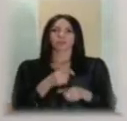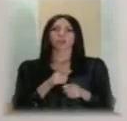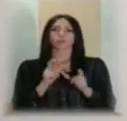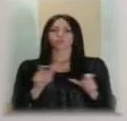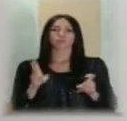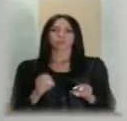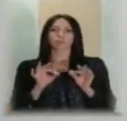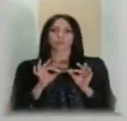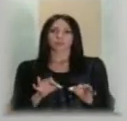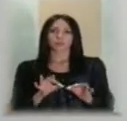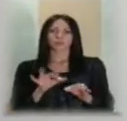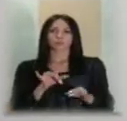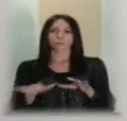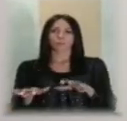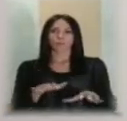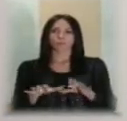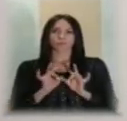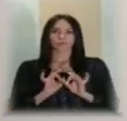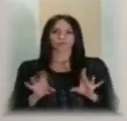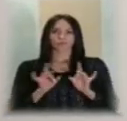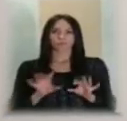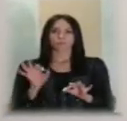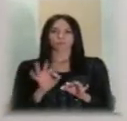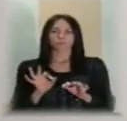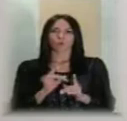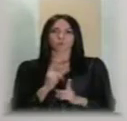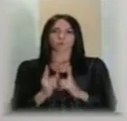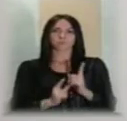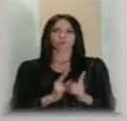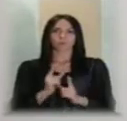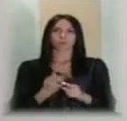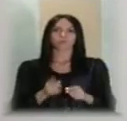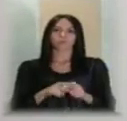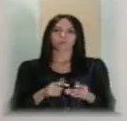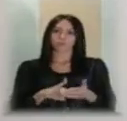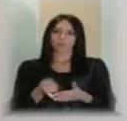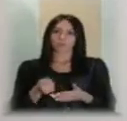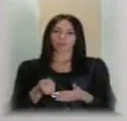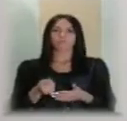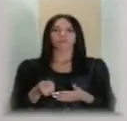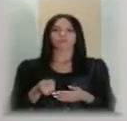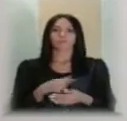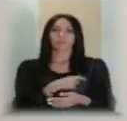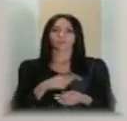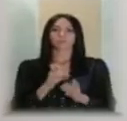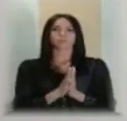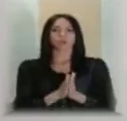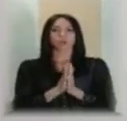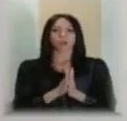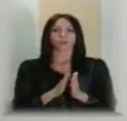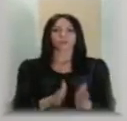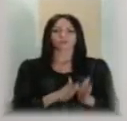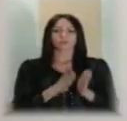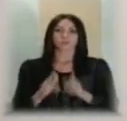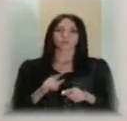та маніпулятивною інформацією про трансформацію. Такі заяви депутатів з проханням відтермінування скоріше